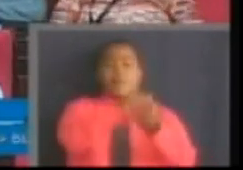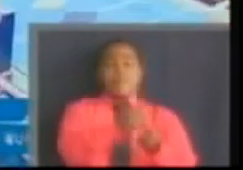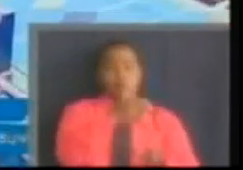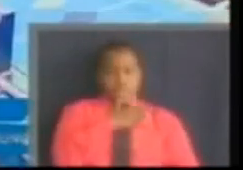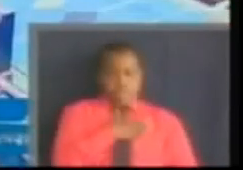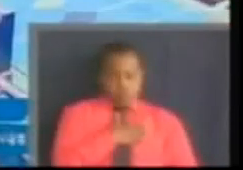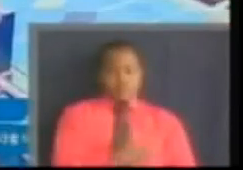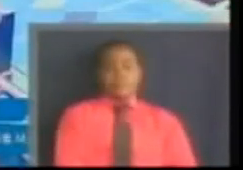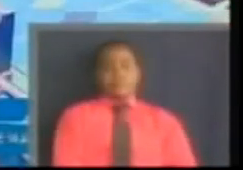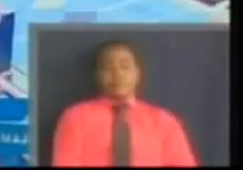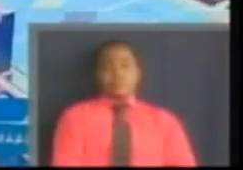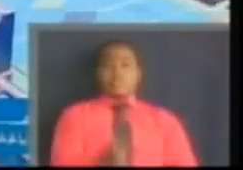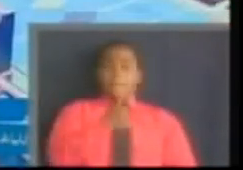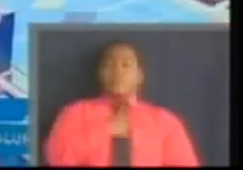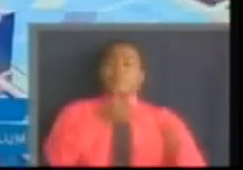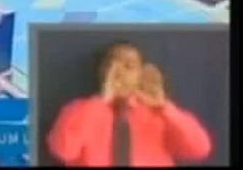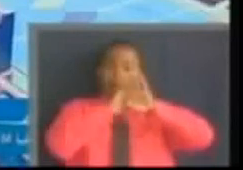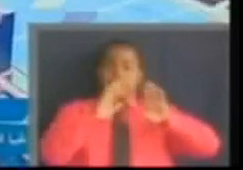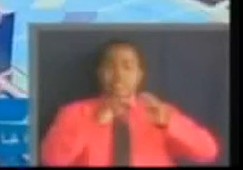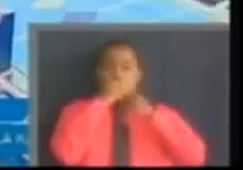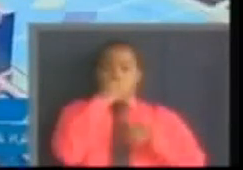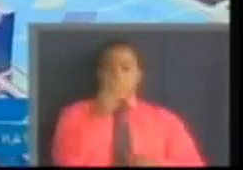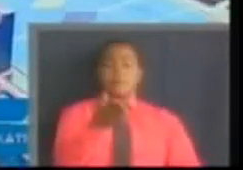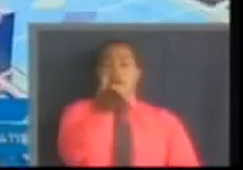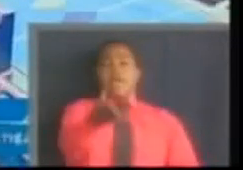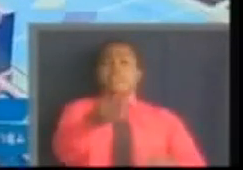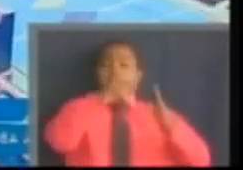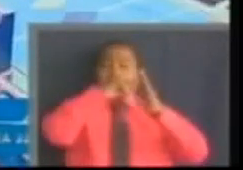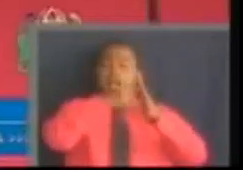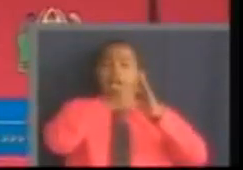mwenyekiti, nimalizie tu kwa kusema kanuni hii hapa ambayo